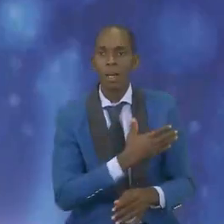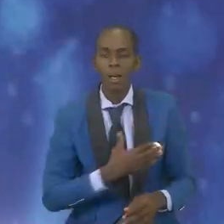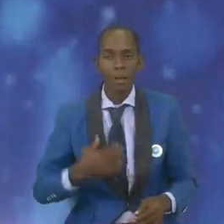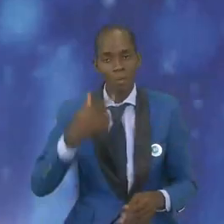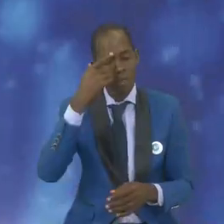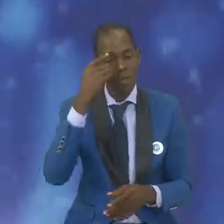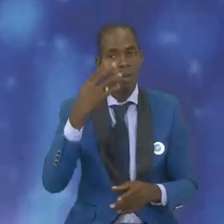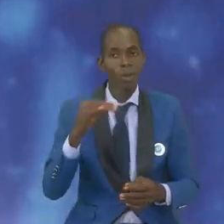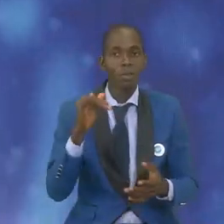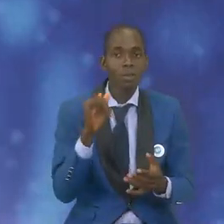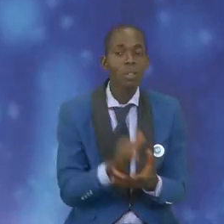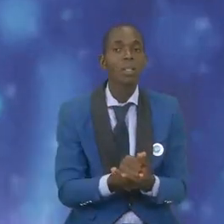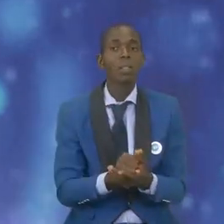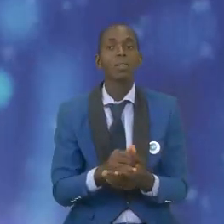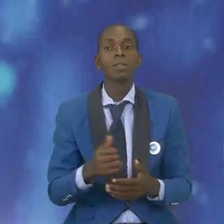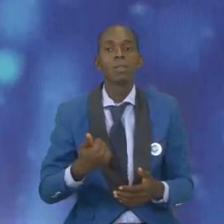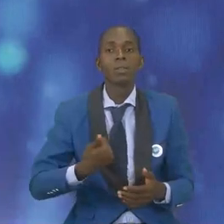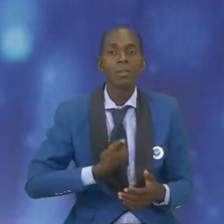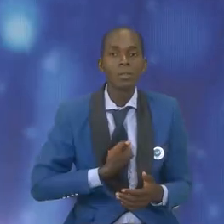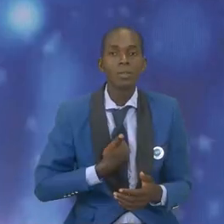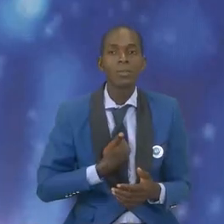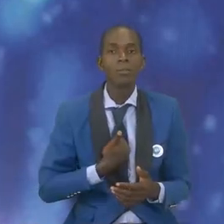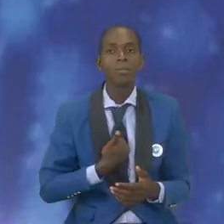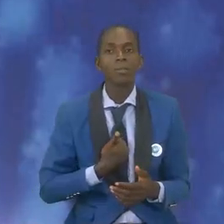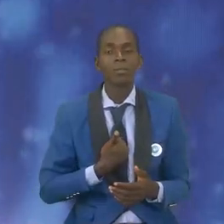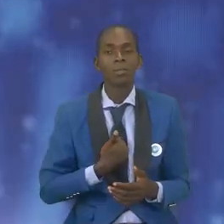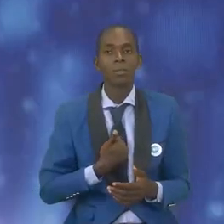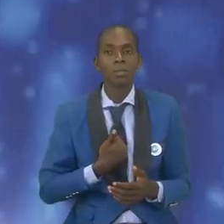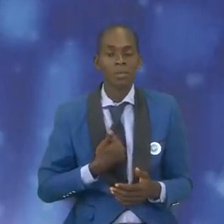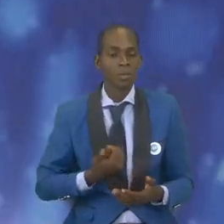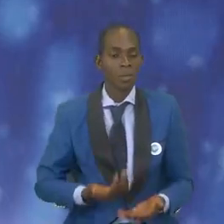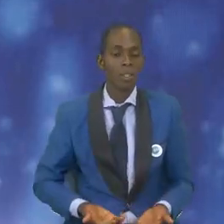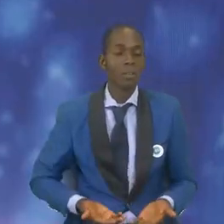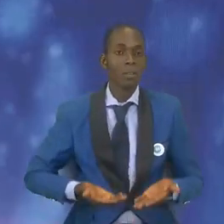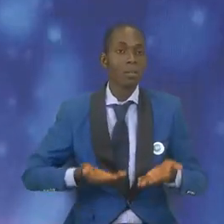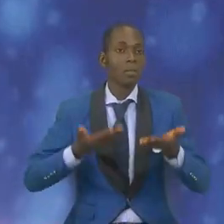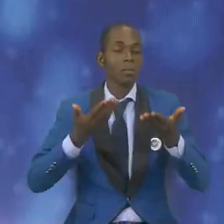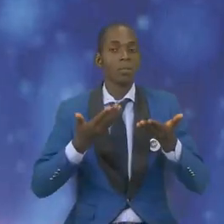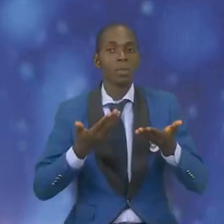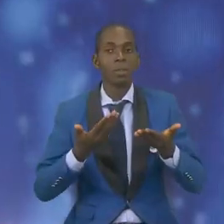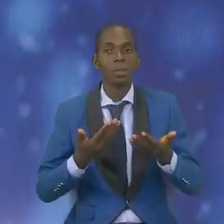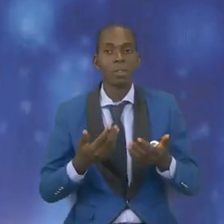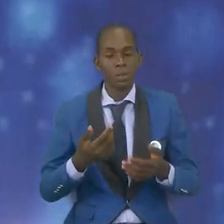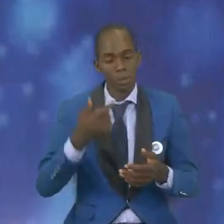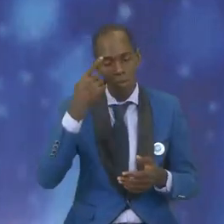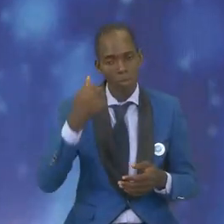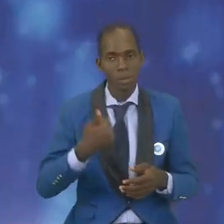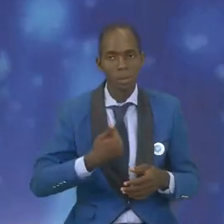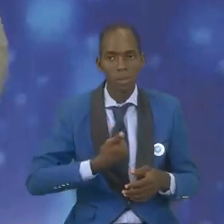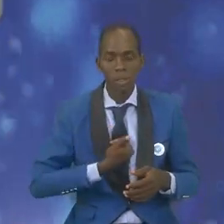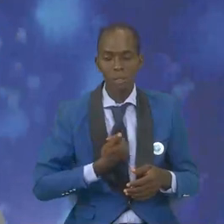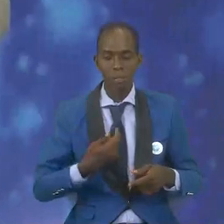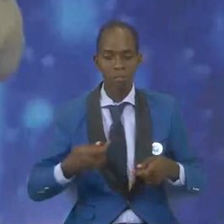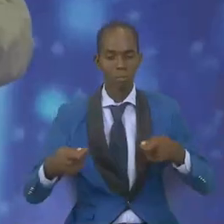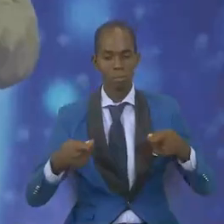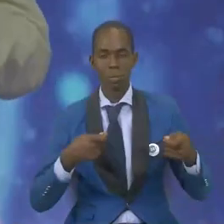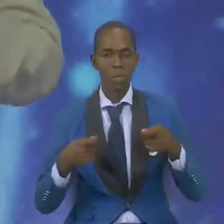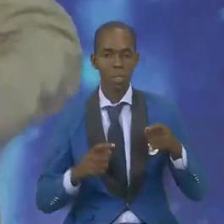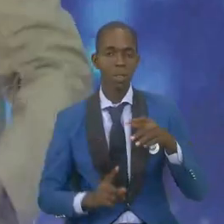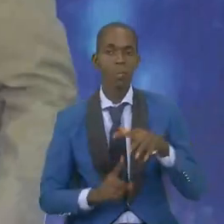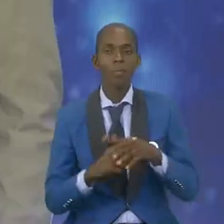pousse et il l'élève. Et pour cela, à cause de cette exaltation